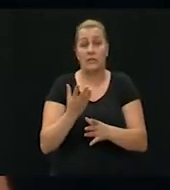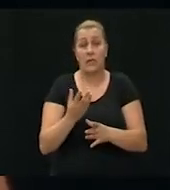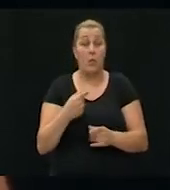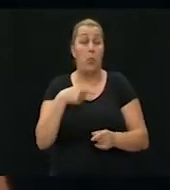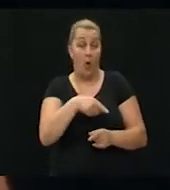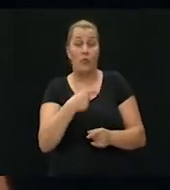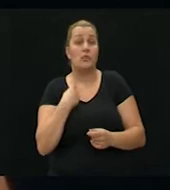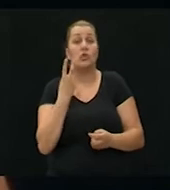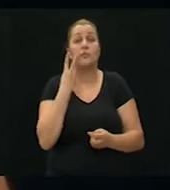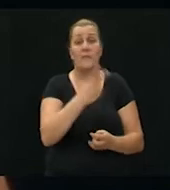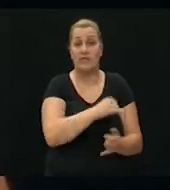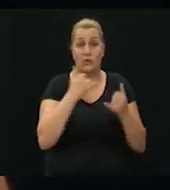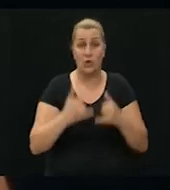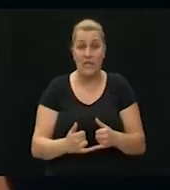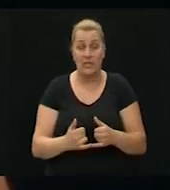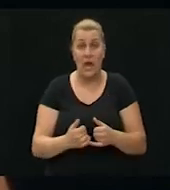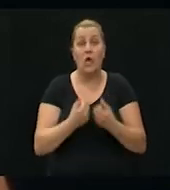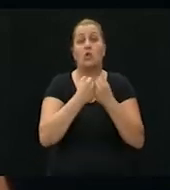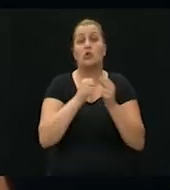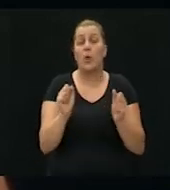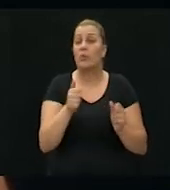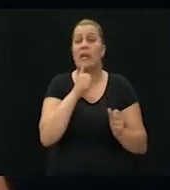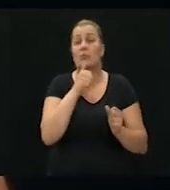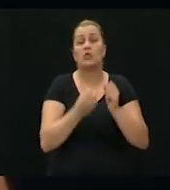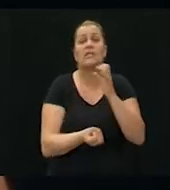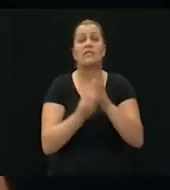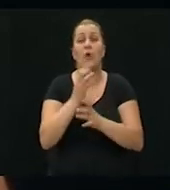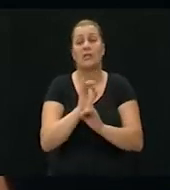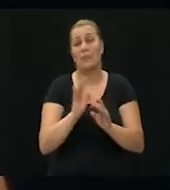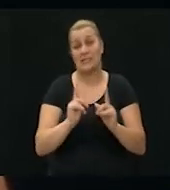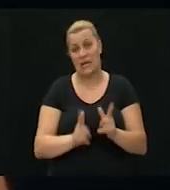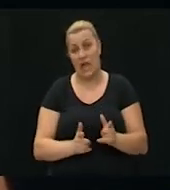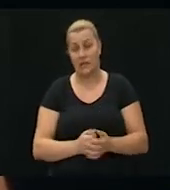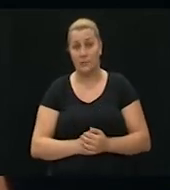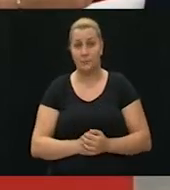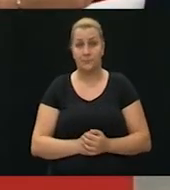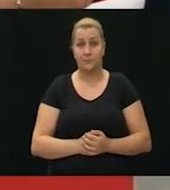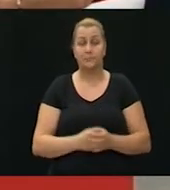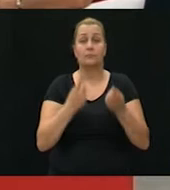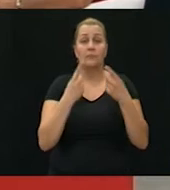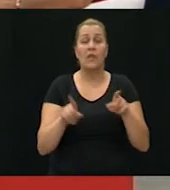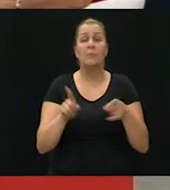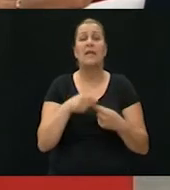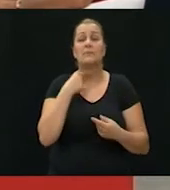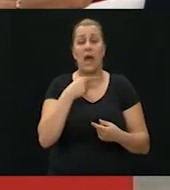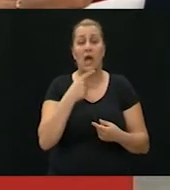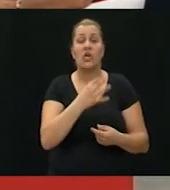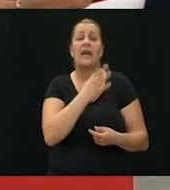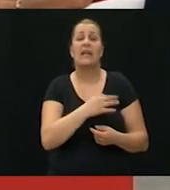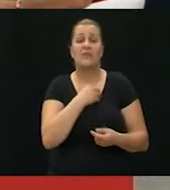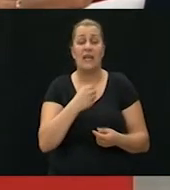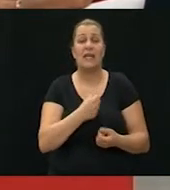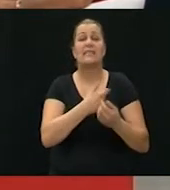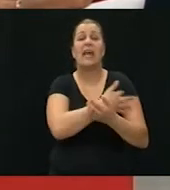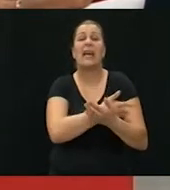po onome viđenome do sada, sloboda se ne može stvoriti, me se čini, bez rata. Kaže pjesma, Hrvatska se krvlju brani, pravda je